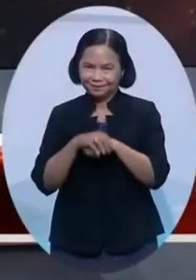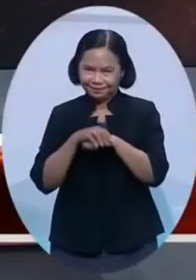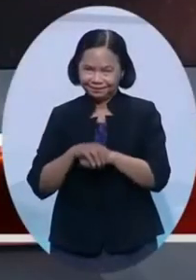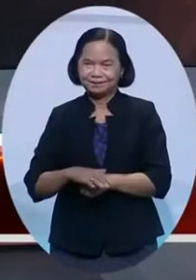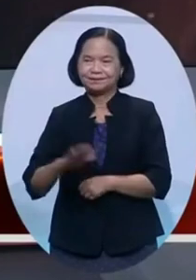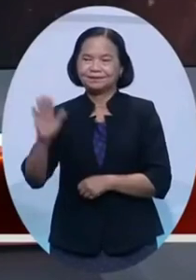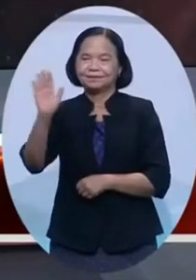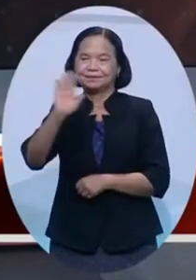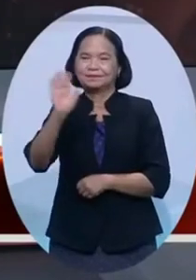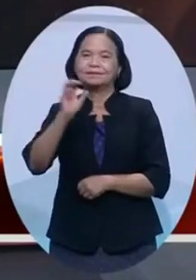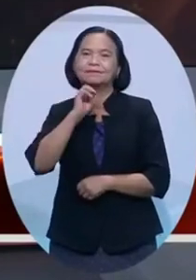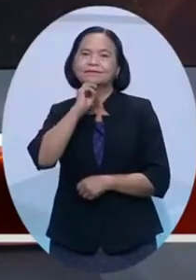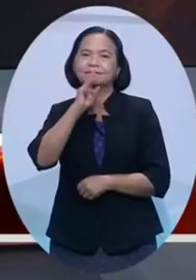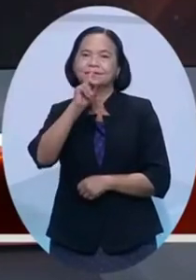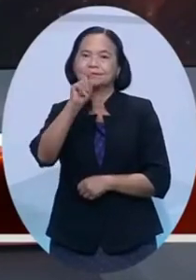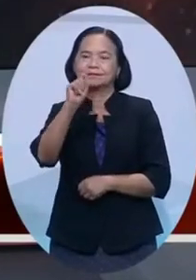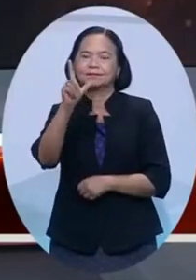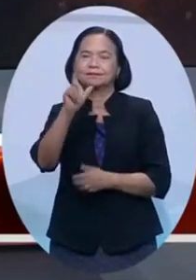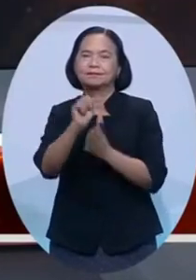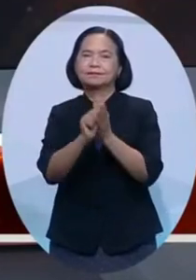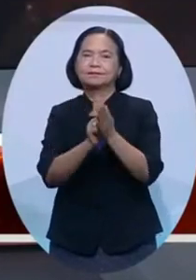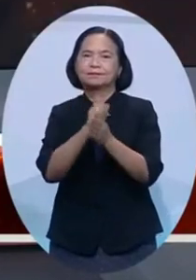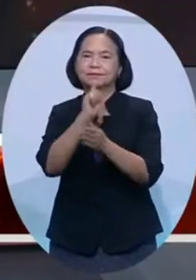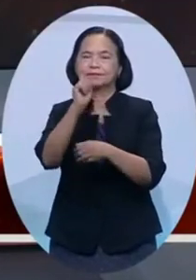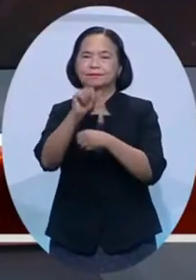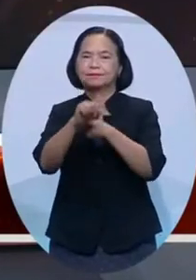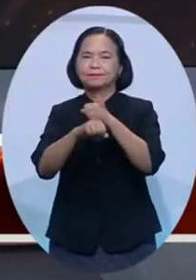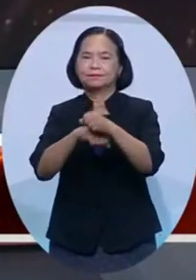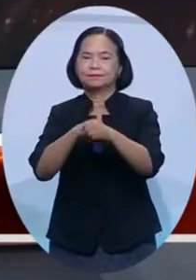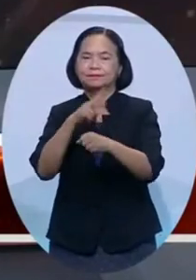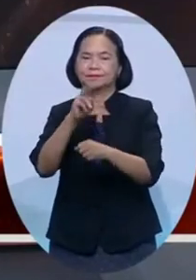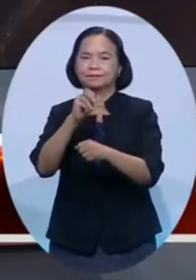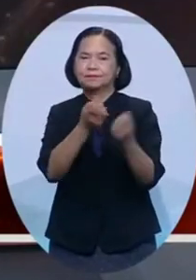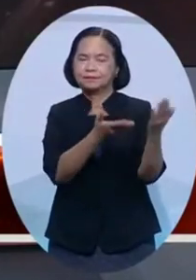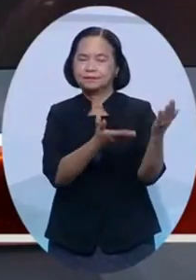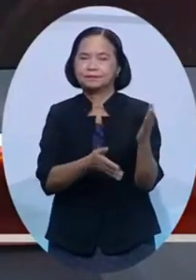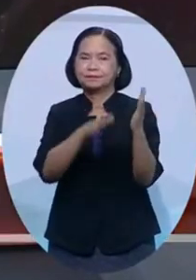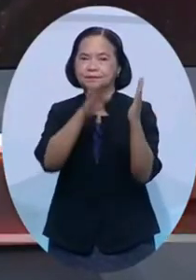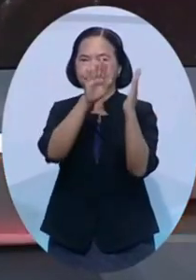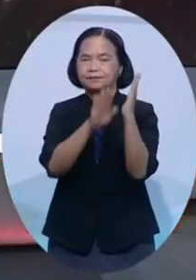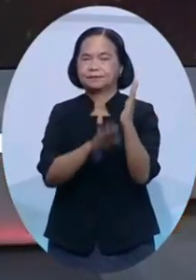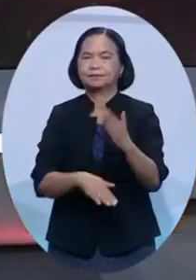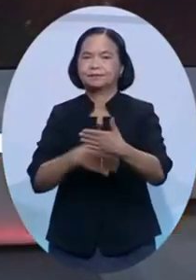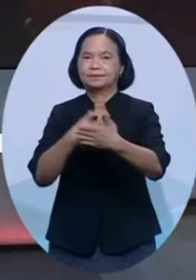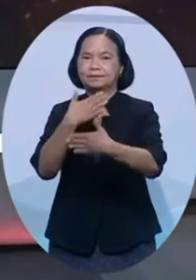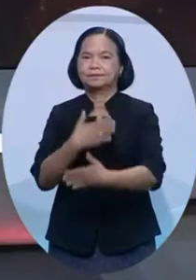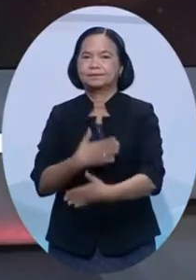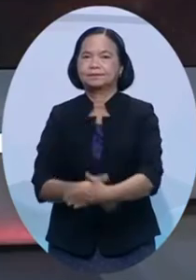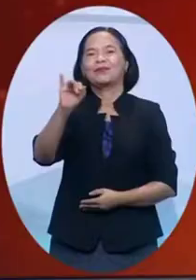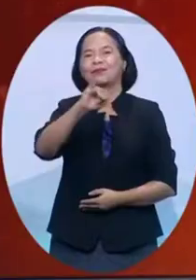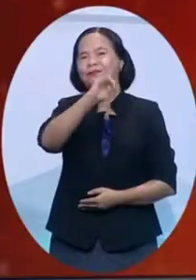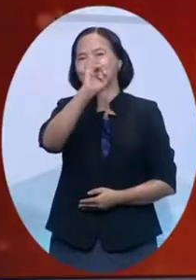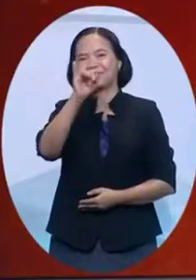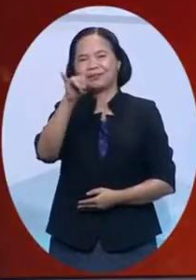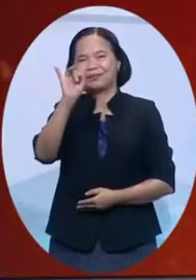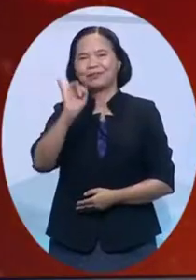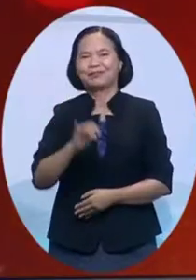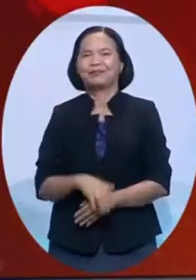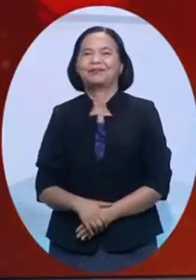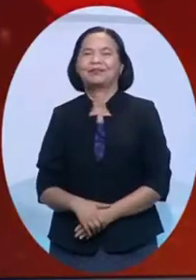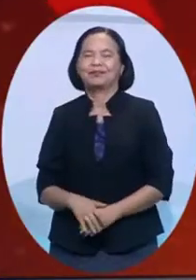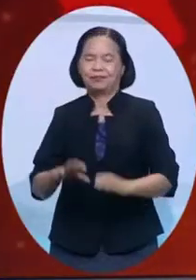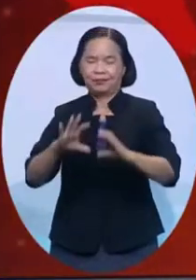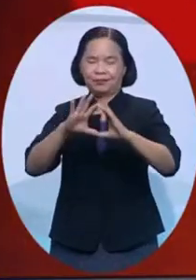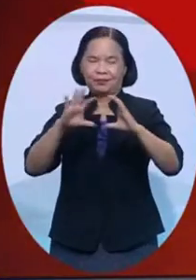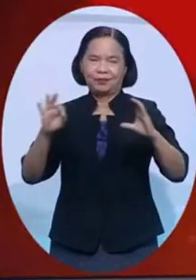Kính chào quý vị, hôm nay thứ ba ngày 17 tháng 11 năm 2020, mời quý vị theo dõi bản tin buổi trưa của Đài Truyền hình Thành phố Hồ Chí Minh. Công ty